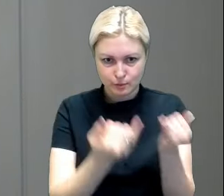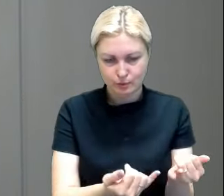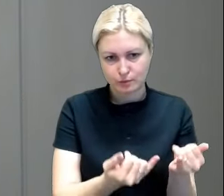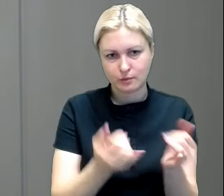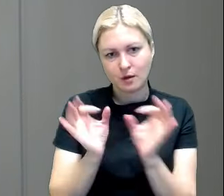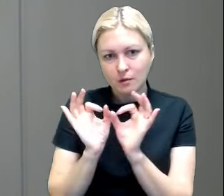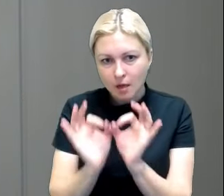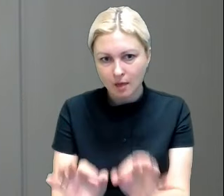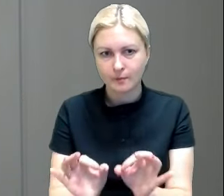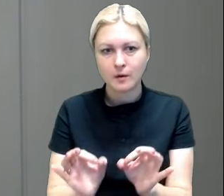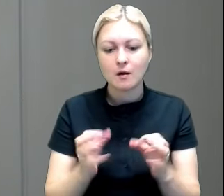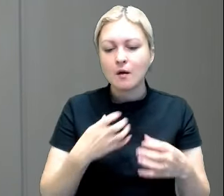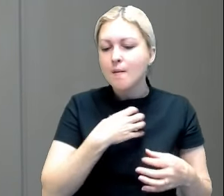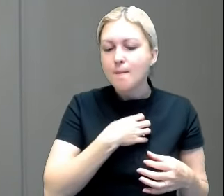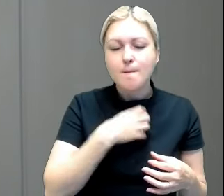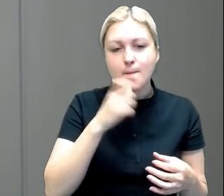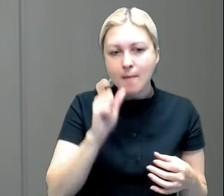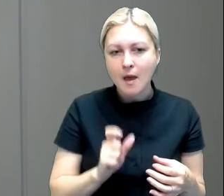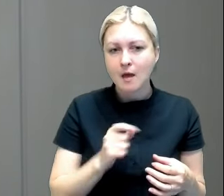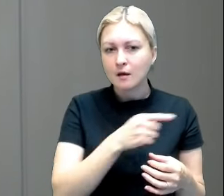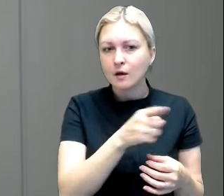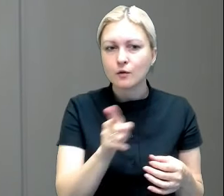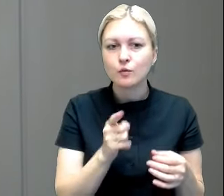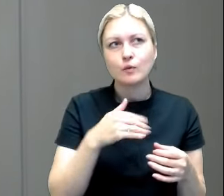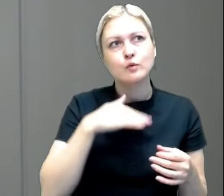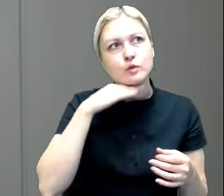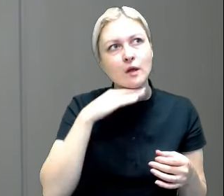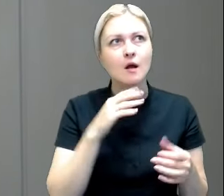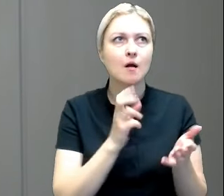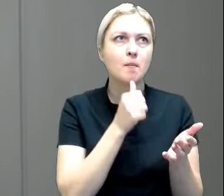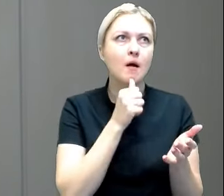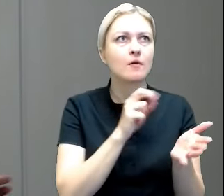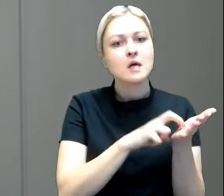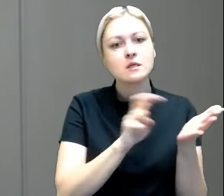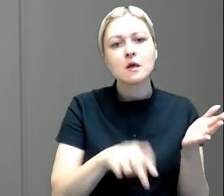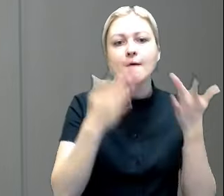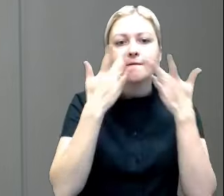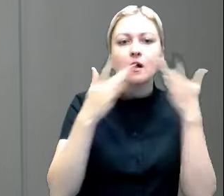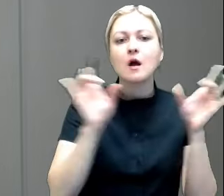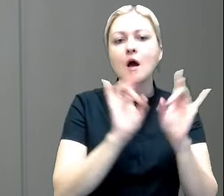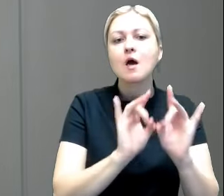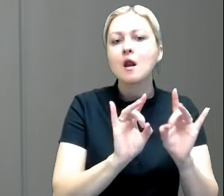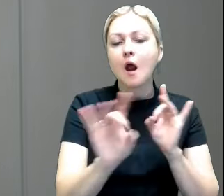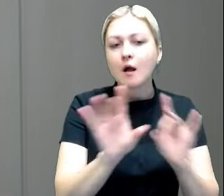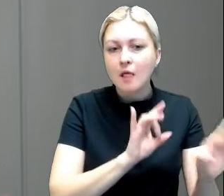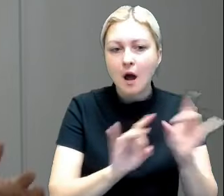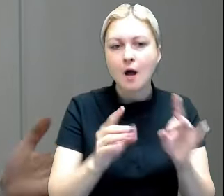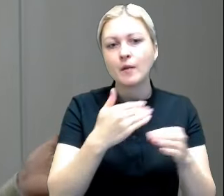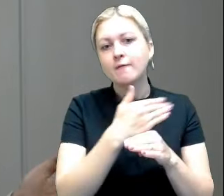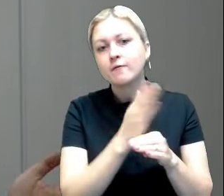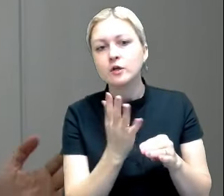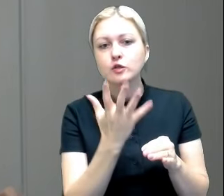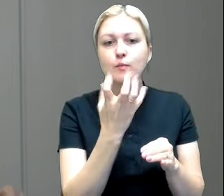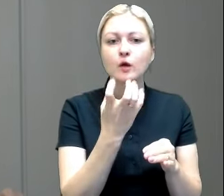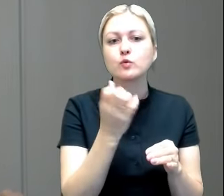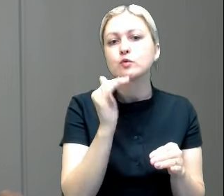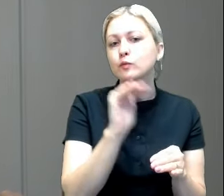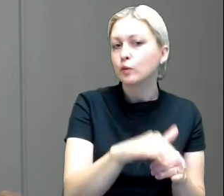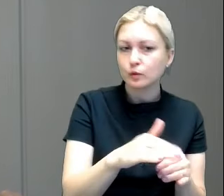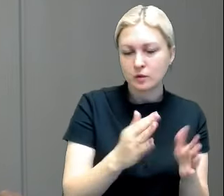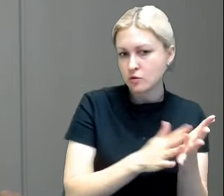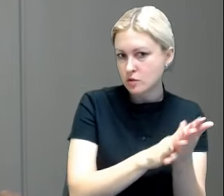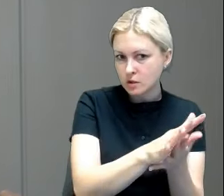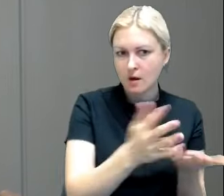mere jums užtektų atsisakyti reklamos viešoje raiškoje kuri siekia virš 500.000 € o gal užtektų atsisakyti